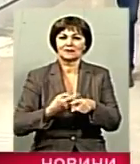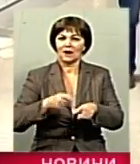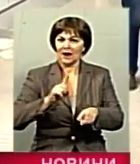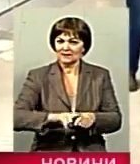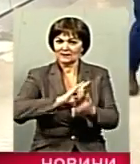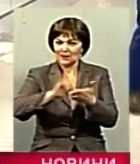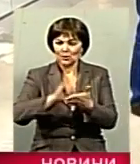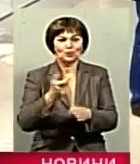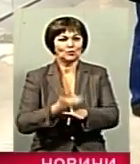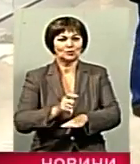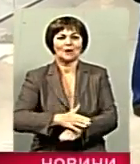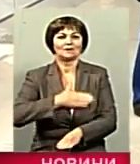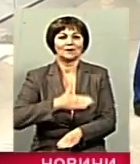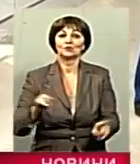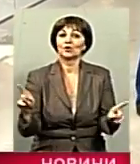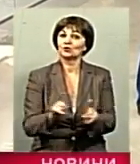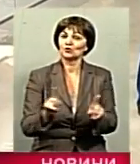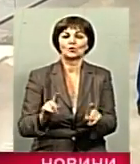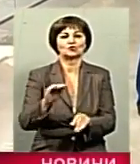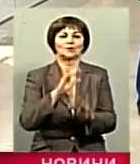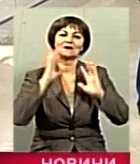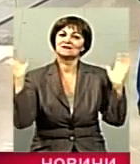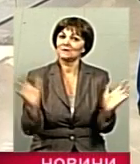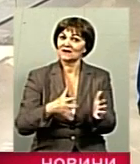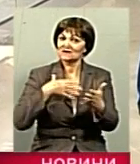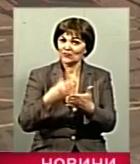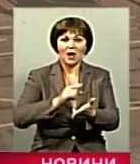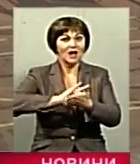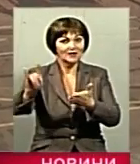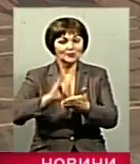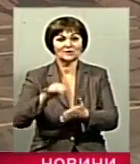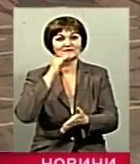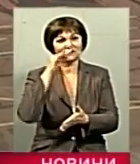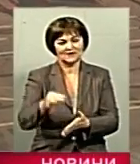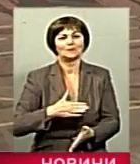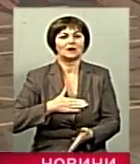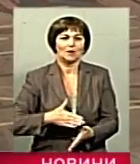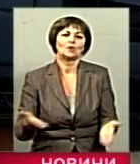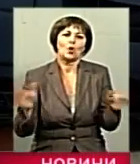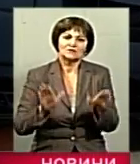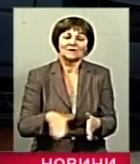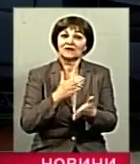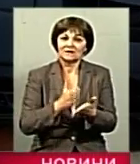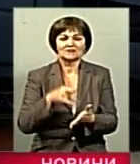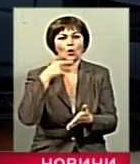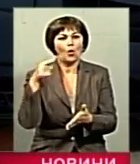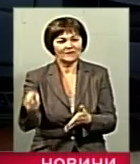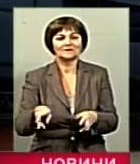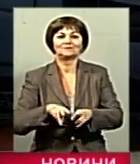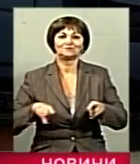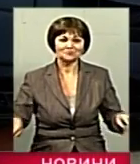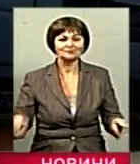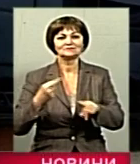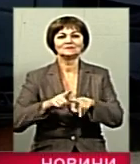приємно, що Житомир зберіг свій аеропорт, на відміну від багатьох інших міст України, наголосив урядовець. Зараз завдання на рівні держави –